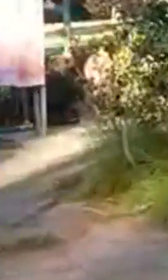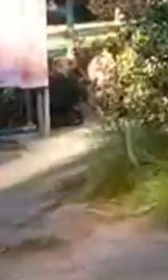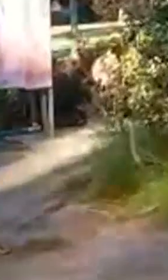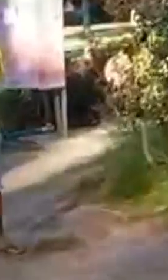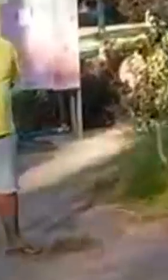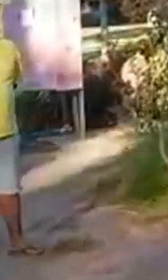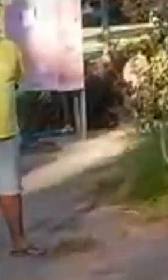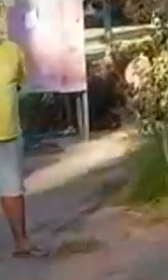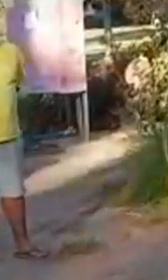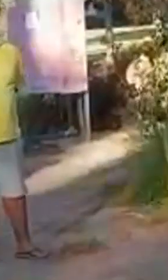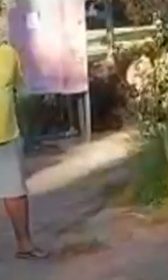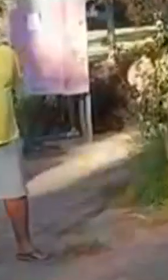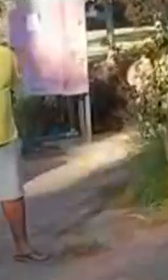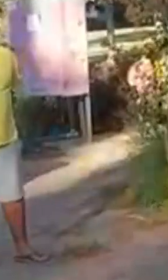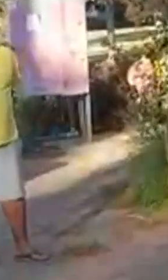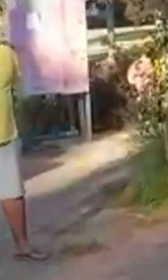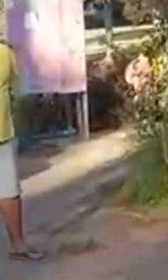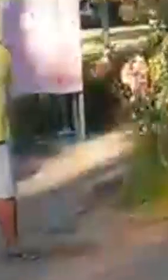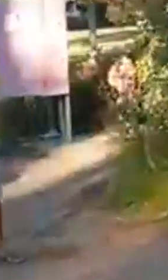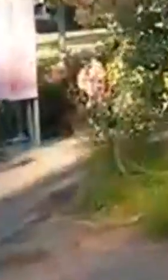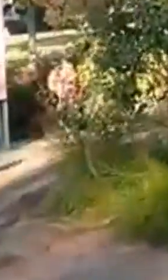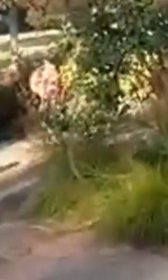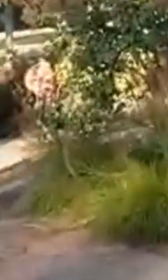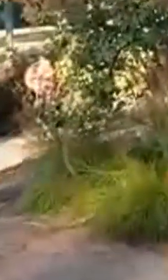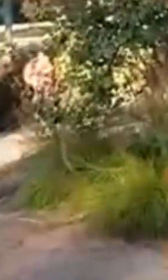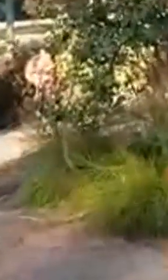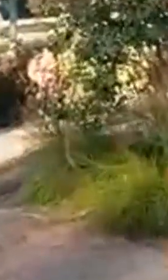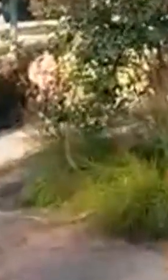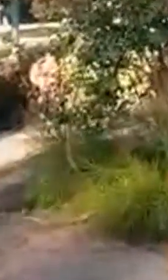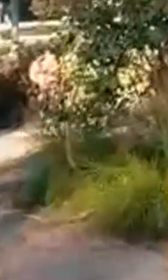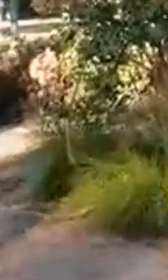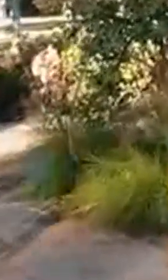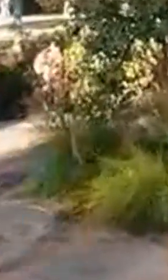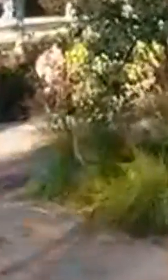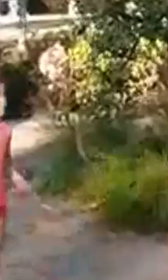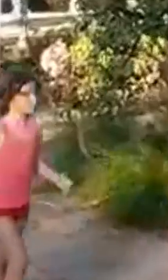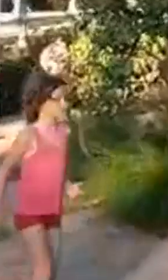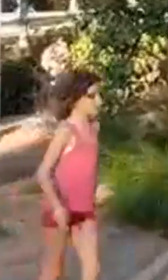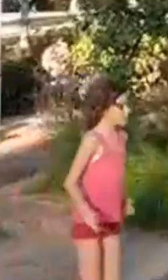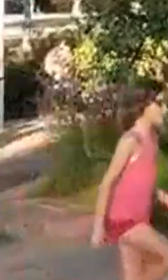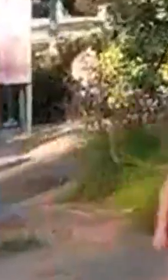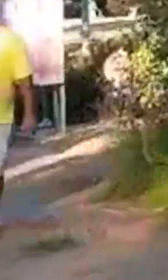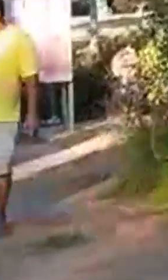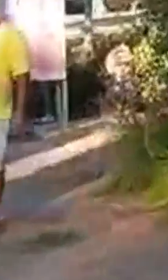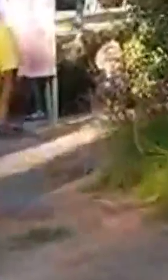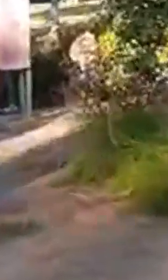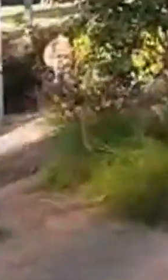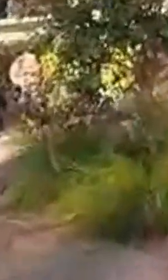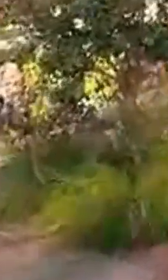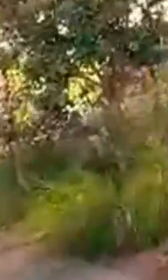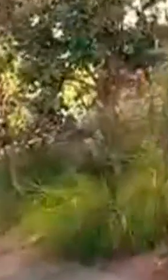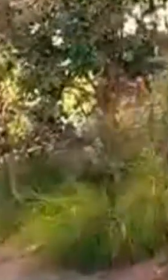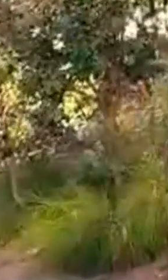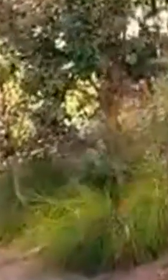משינוי בחינוך גם. זה מתחיל מהחינוך. כל אחד ילמד את הילד שלו, את הילדה שלו,